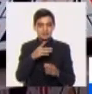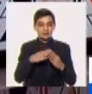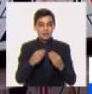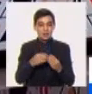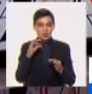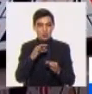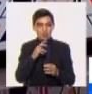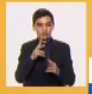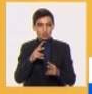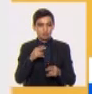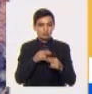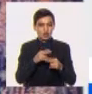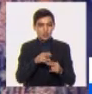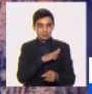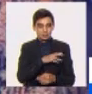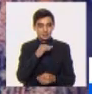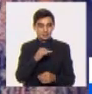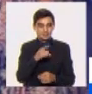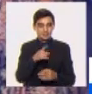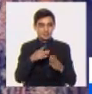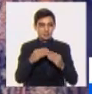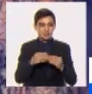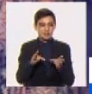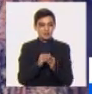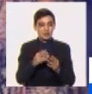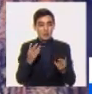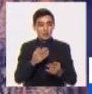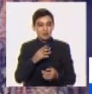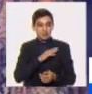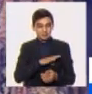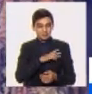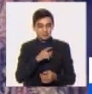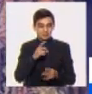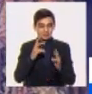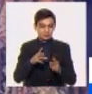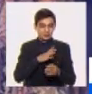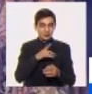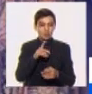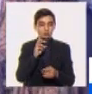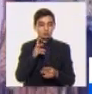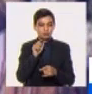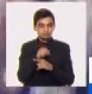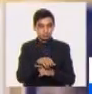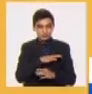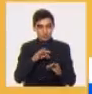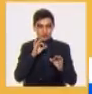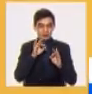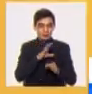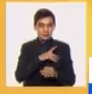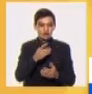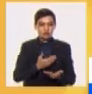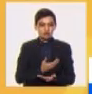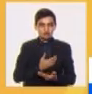отбасының шырқын бұзғысы келген кім? Оған берілген сынақ қандай? Кенжебек кімге бас етін айтты? Оның ендігі